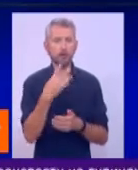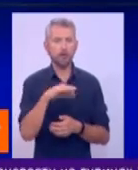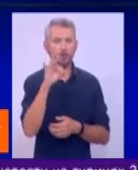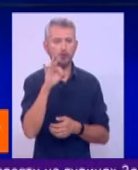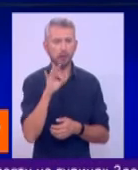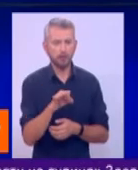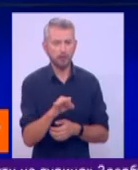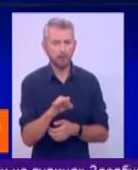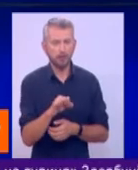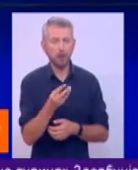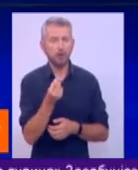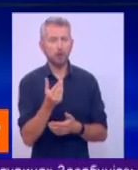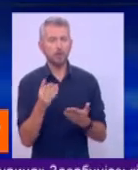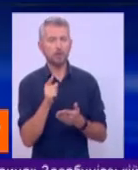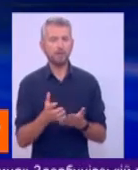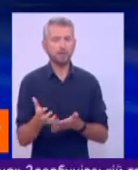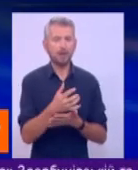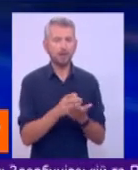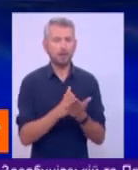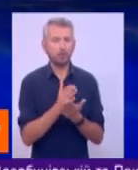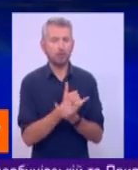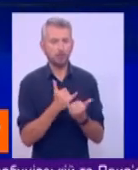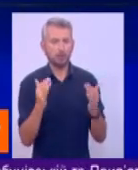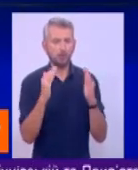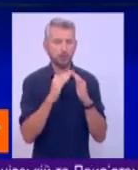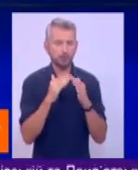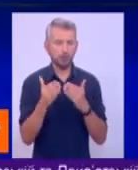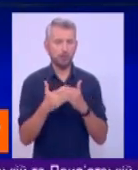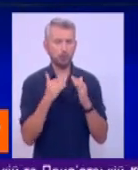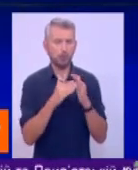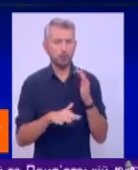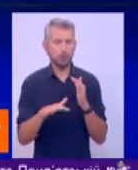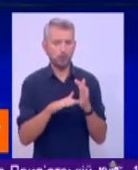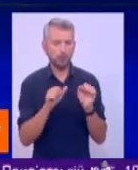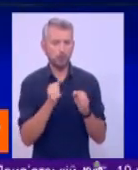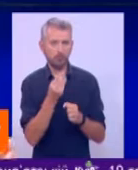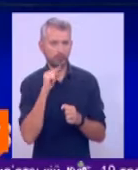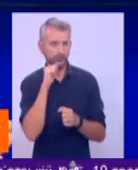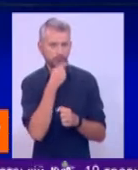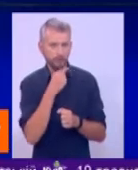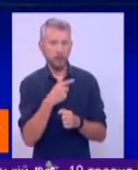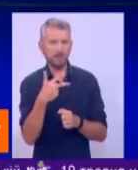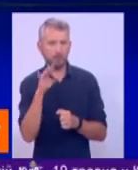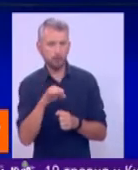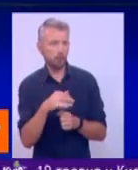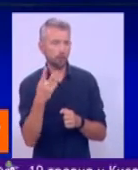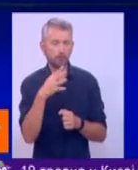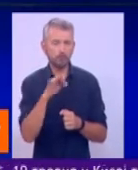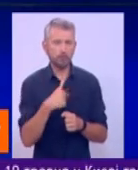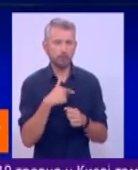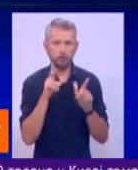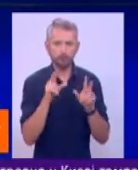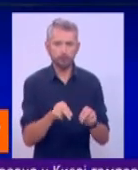40% коштів, які ви збираєте на утримання будинку та прибудинкової території. Можливо, 30, але 40 я вам гарантую. А